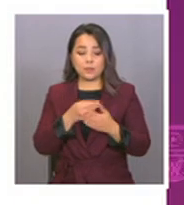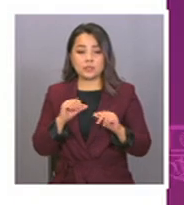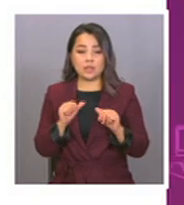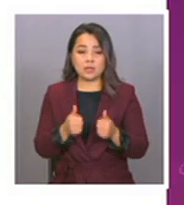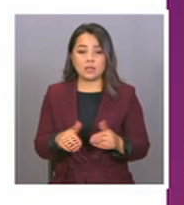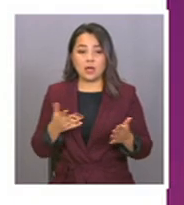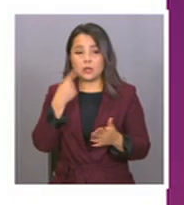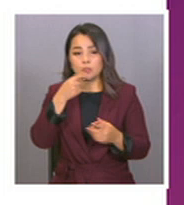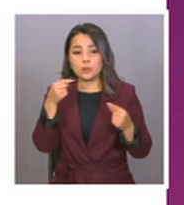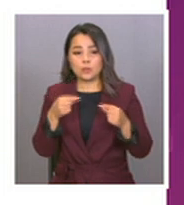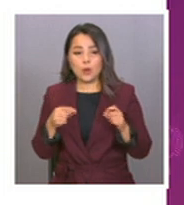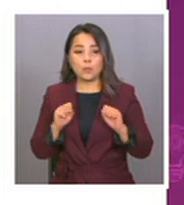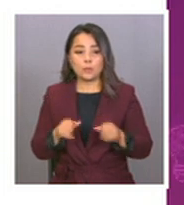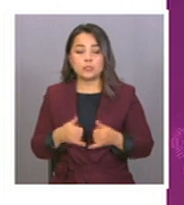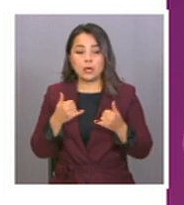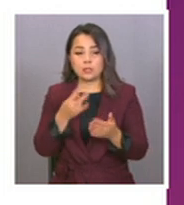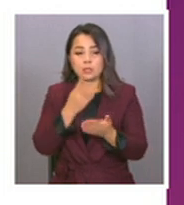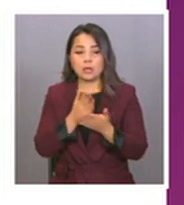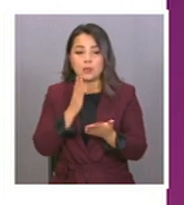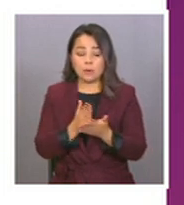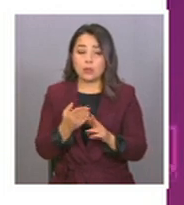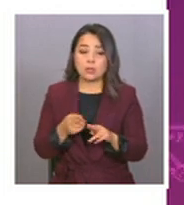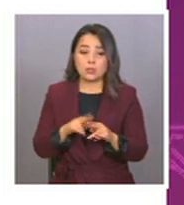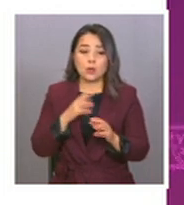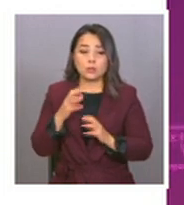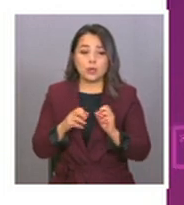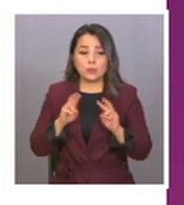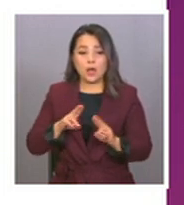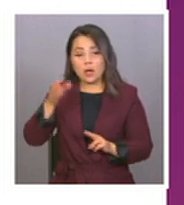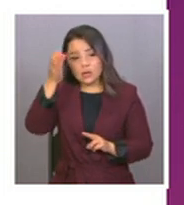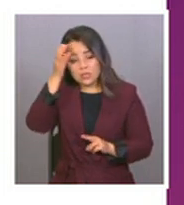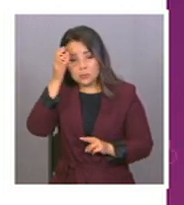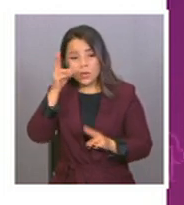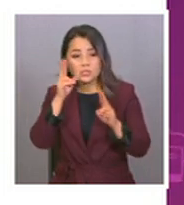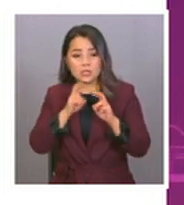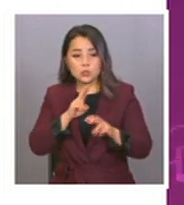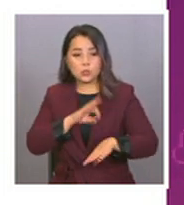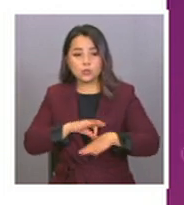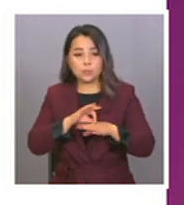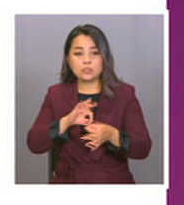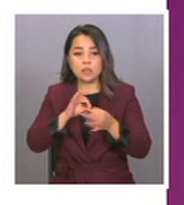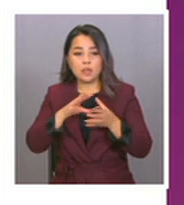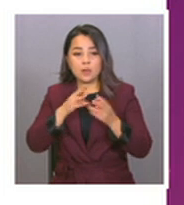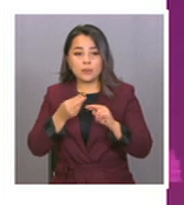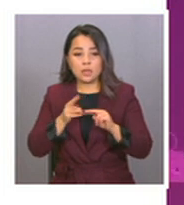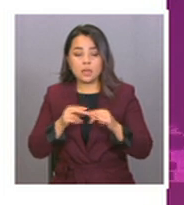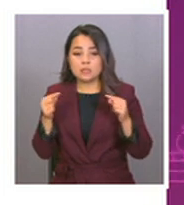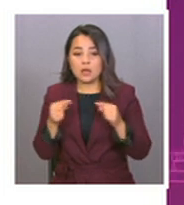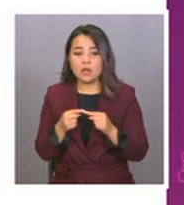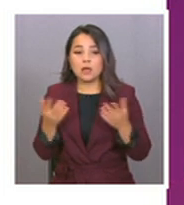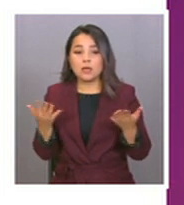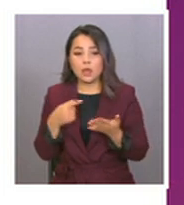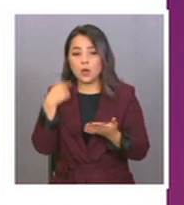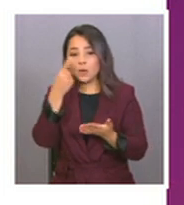жататын анықтауға мүмкіндік береді. Және де дүниежүзі ғалымдары зерттеу жұмыстары барысында нақты қай түр